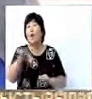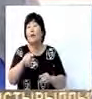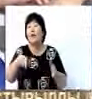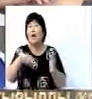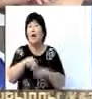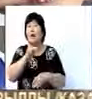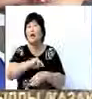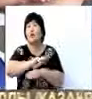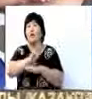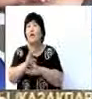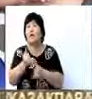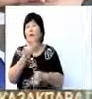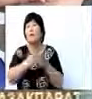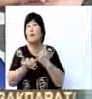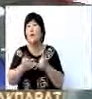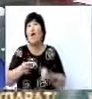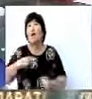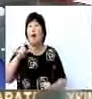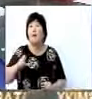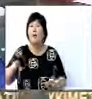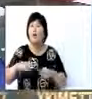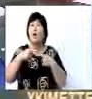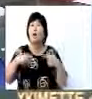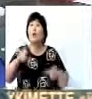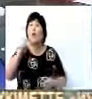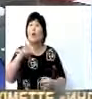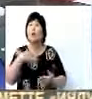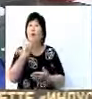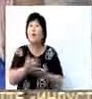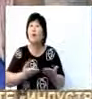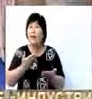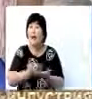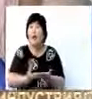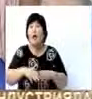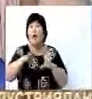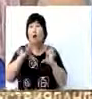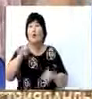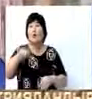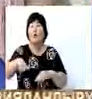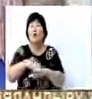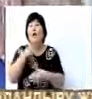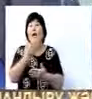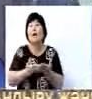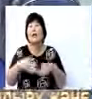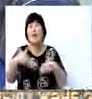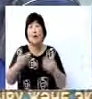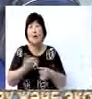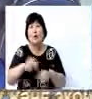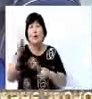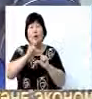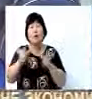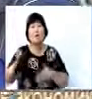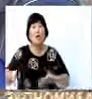қалалық жұмыспен қамтуды үйлестіру басқармасының мамандары да түрлі әлеуметтік мәселелер бойынша тұрғындарға кеңес берді. Сондай-ақ мектепке